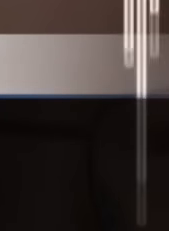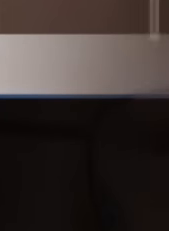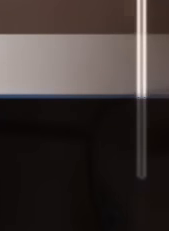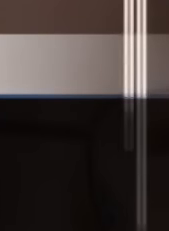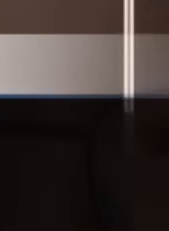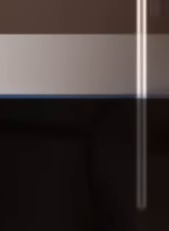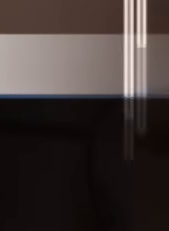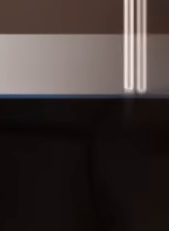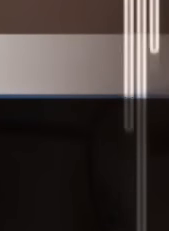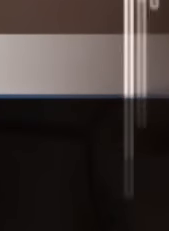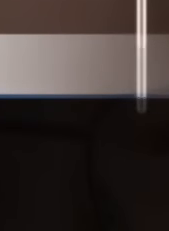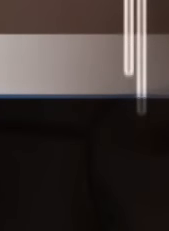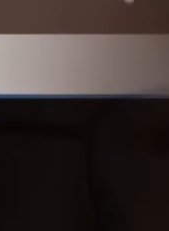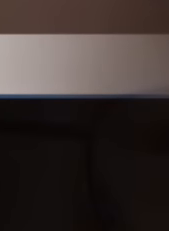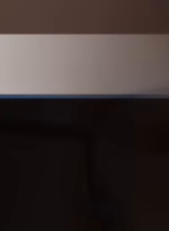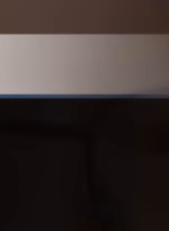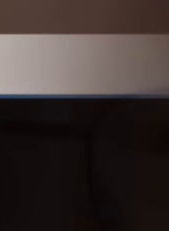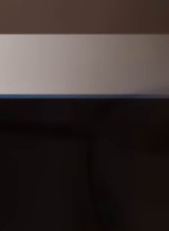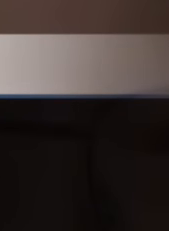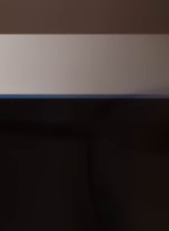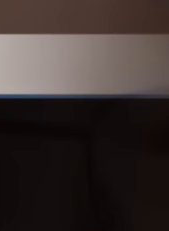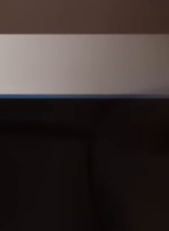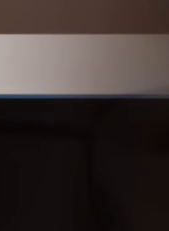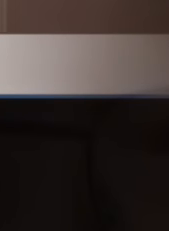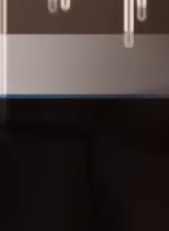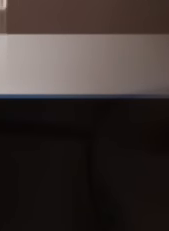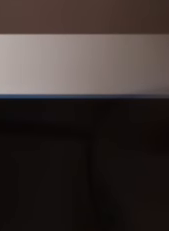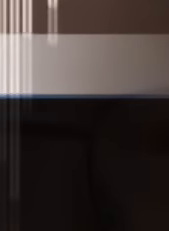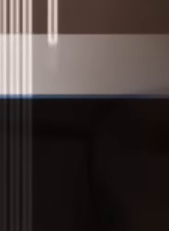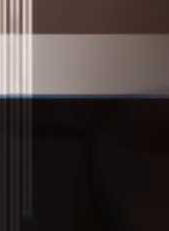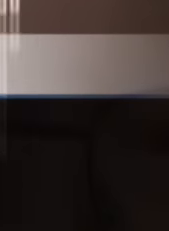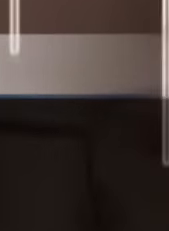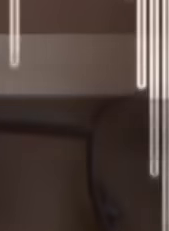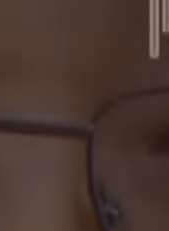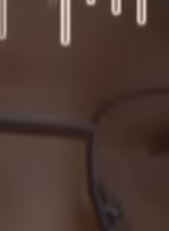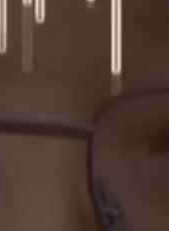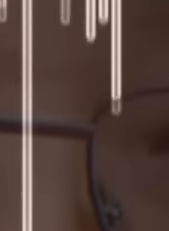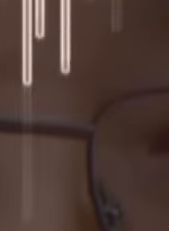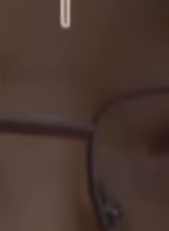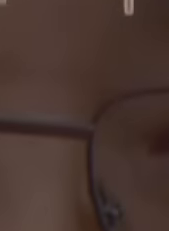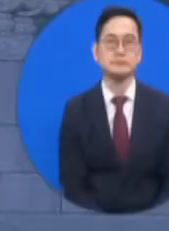가능성, 마지막 시한만큼은 반드시 남겨달라고 마지막까지 호소드리고 싶습니다.